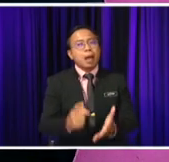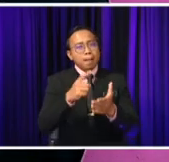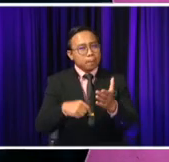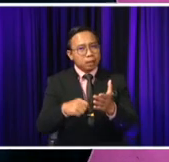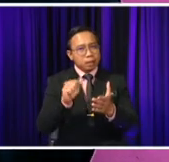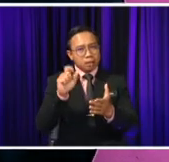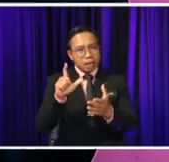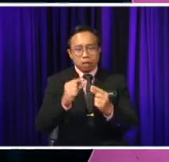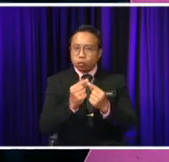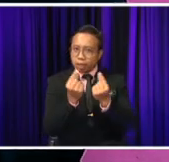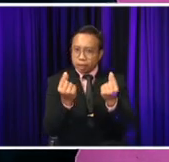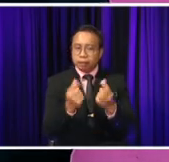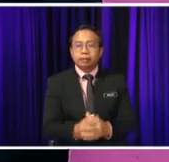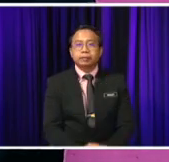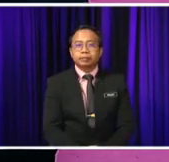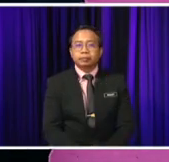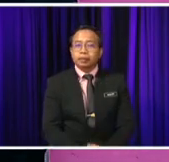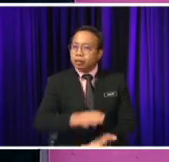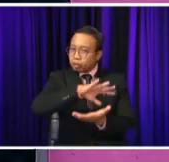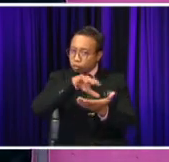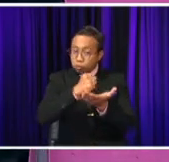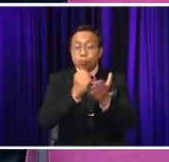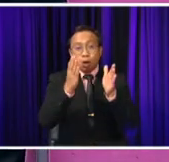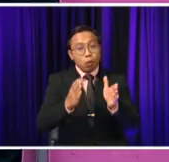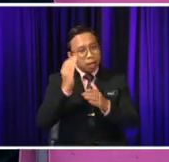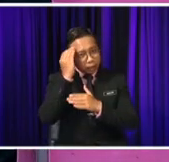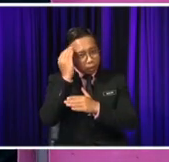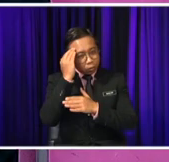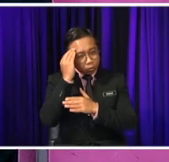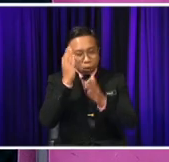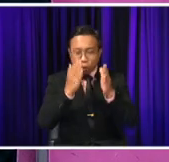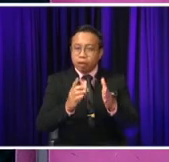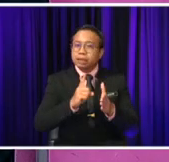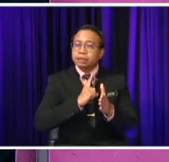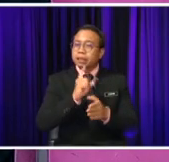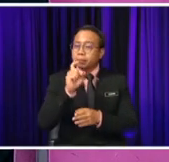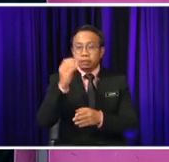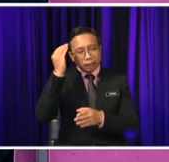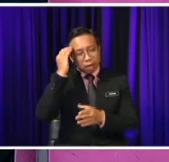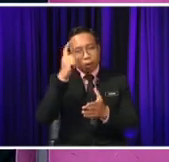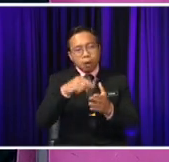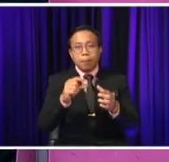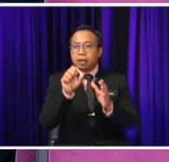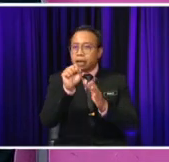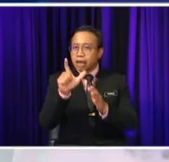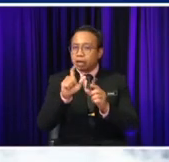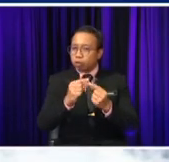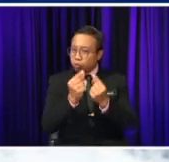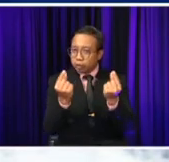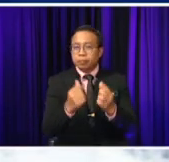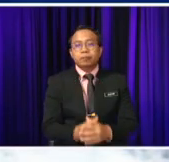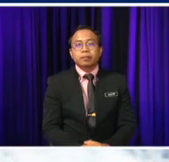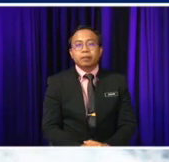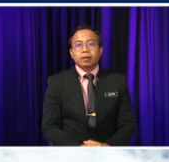ini mas sebenarnya apa di Alquran ini sebenarnya semua rontok kita tahu sebenarnya kita sebagai orang Islam tidak tahu apa di Alquran Oke Alquran ini adalah